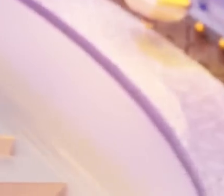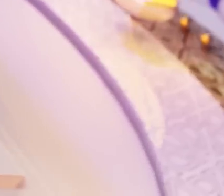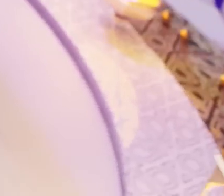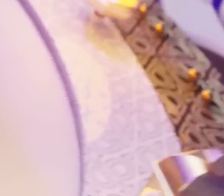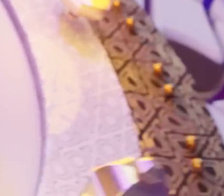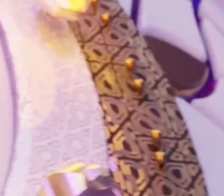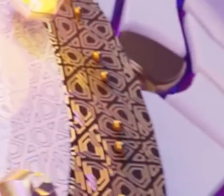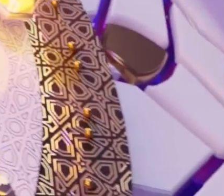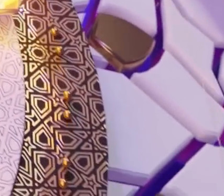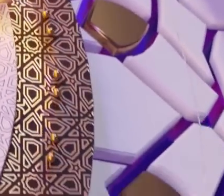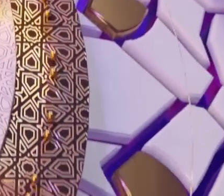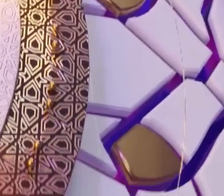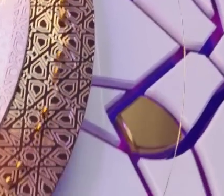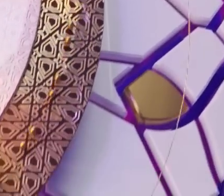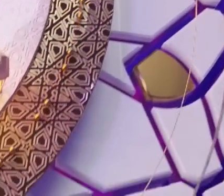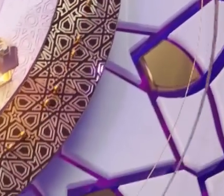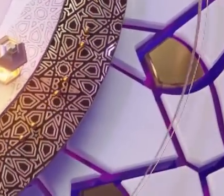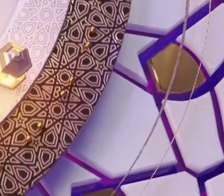رب